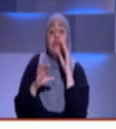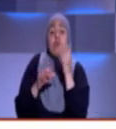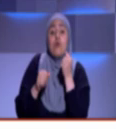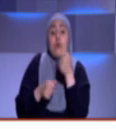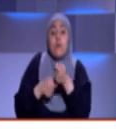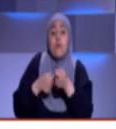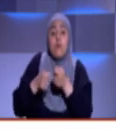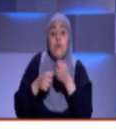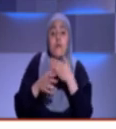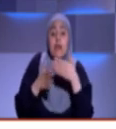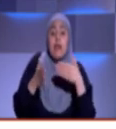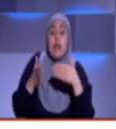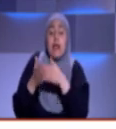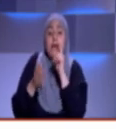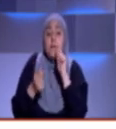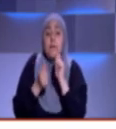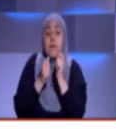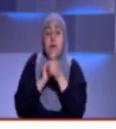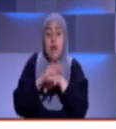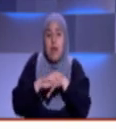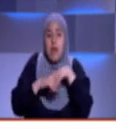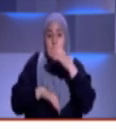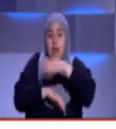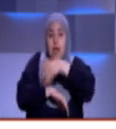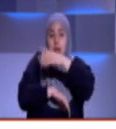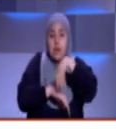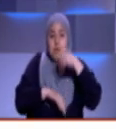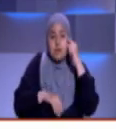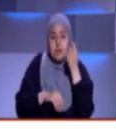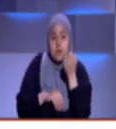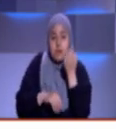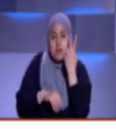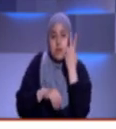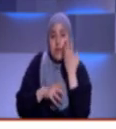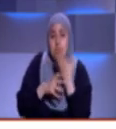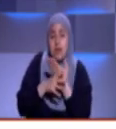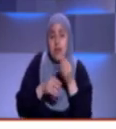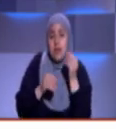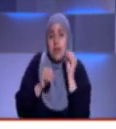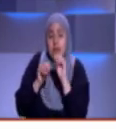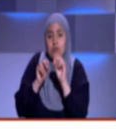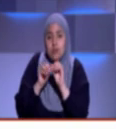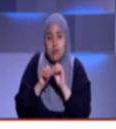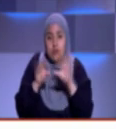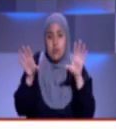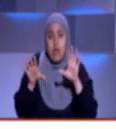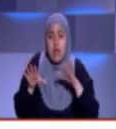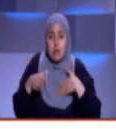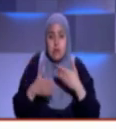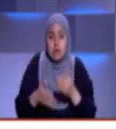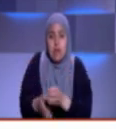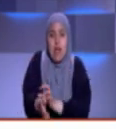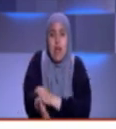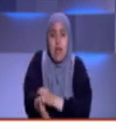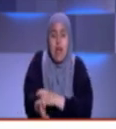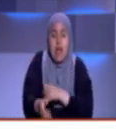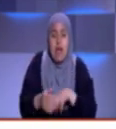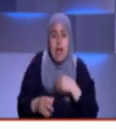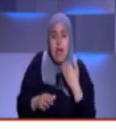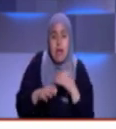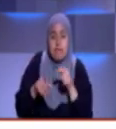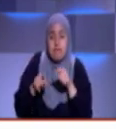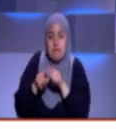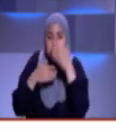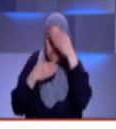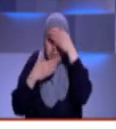لمحاولة تغيير الخريطة الديمغرافية وتهديد الدول المجاورة ونشر الإرهاب وتمويله، ومصر قامت بدور كبير